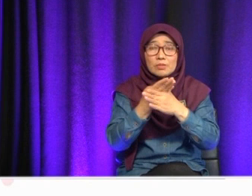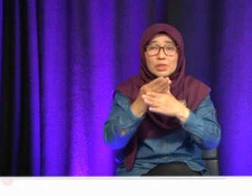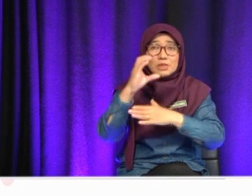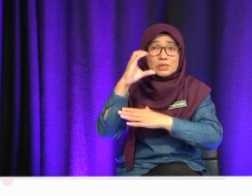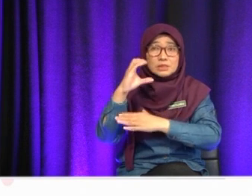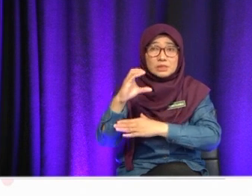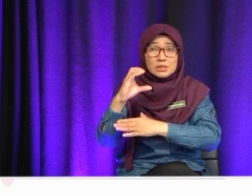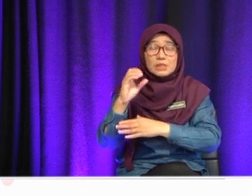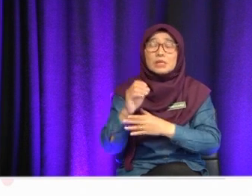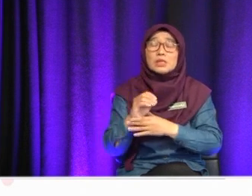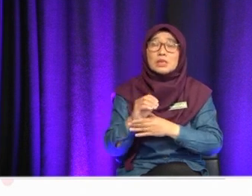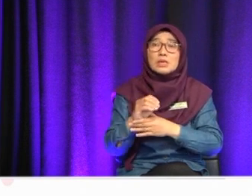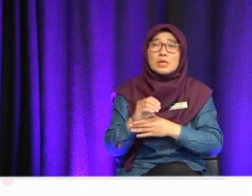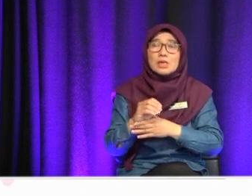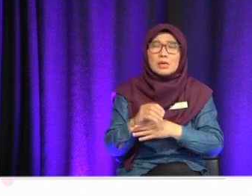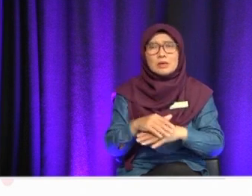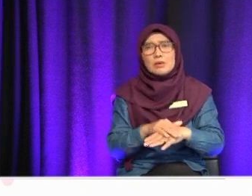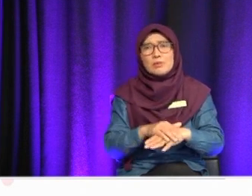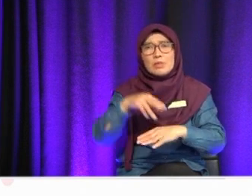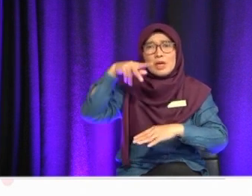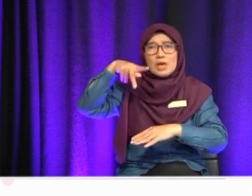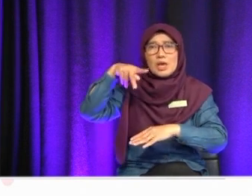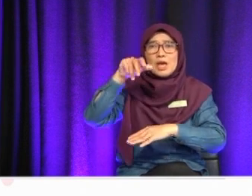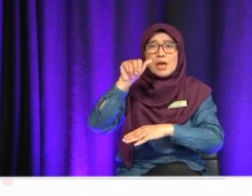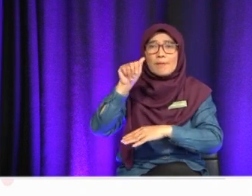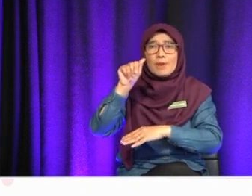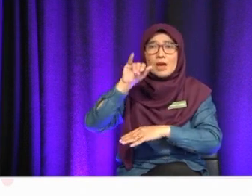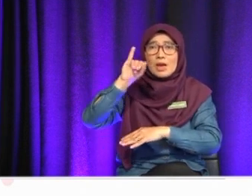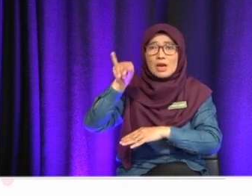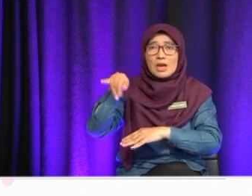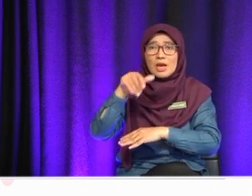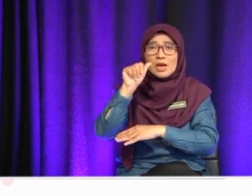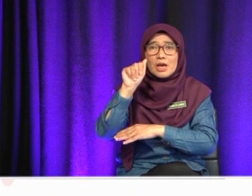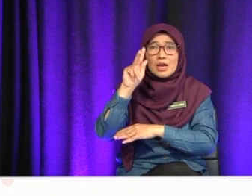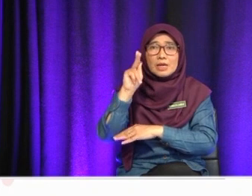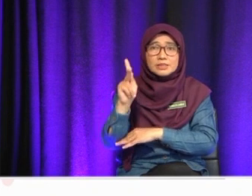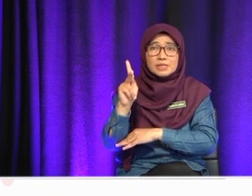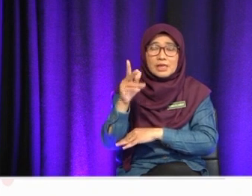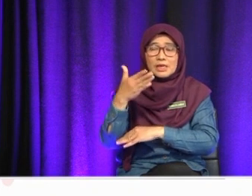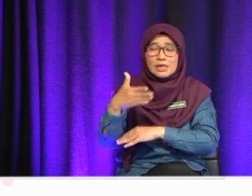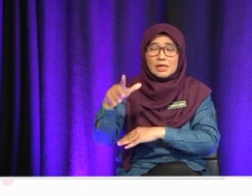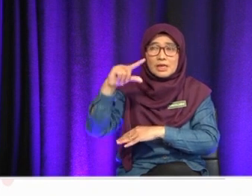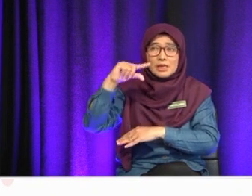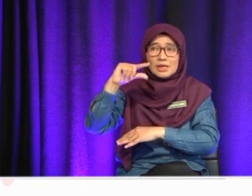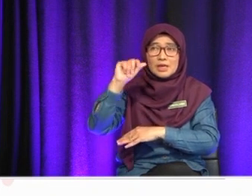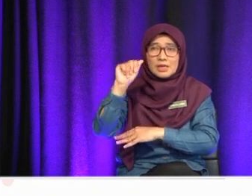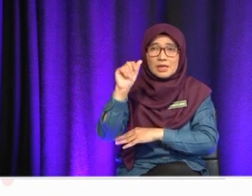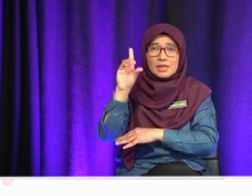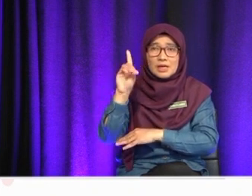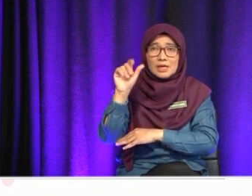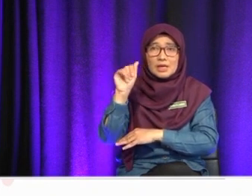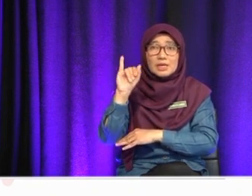memperkenalkan skim pajak gadai. Iaitu yang kita panggil skim pajak gadai Islam, ar-rahnuh, untuk